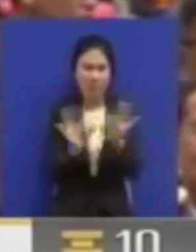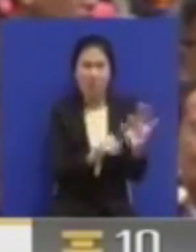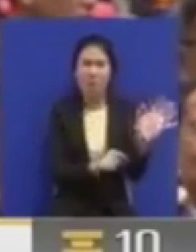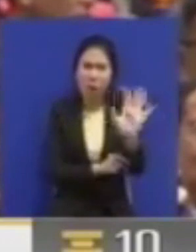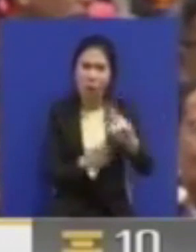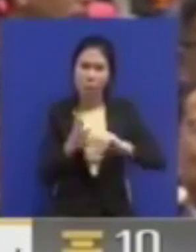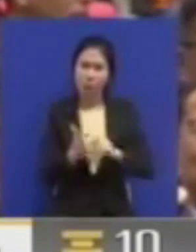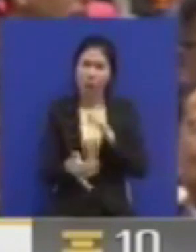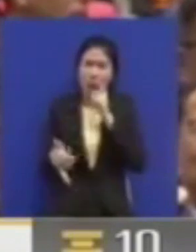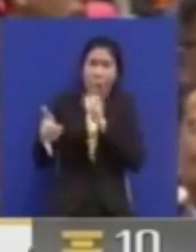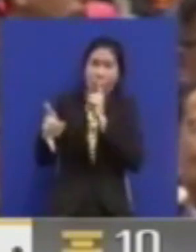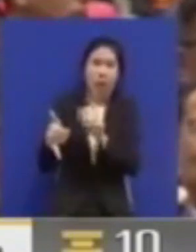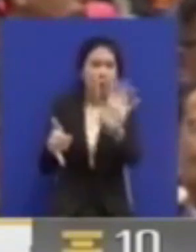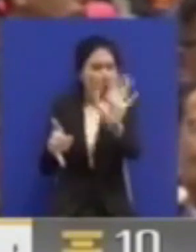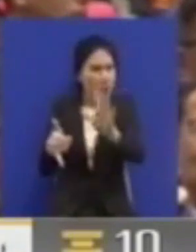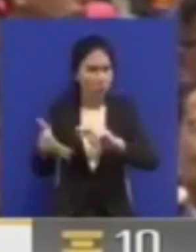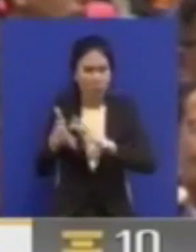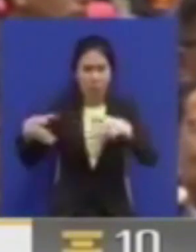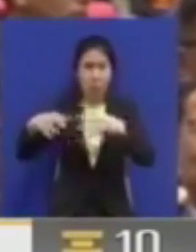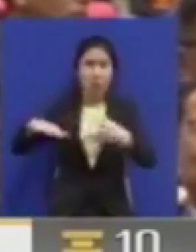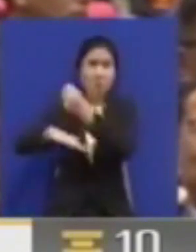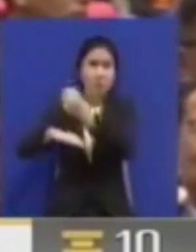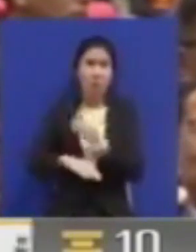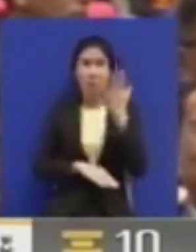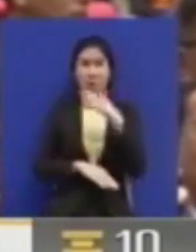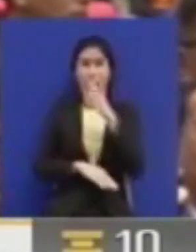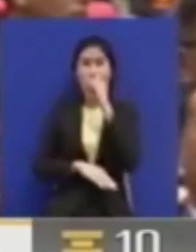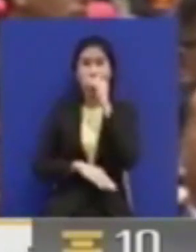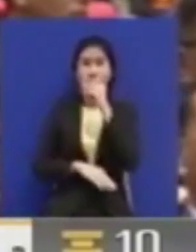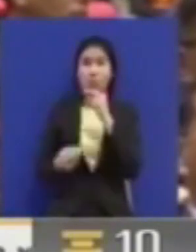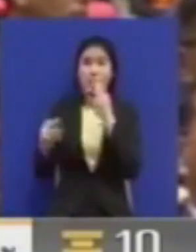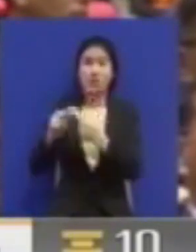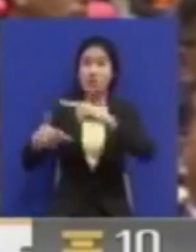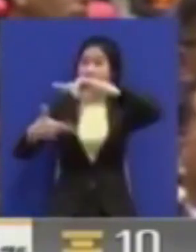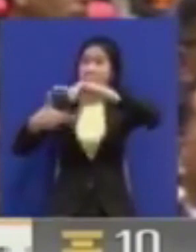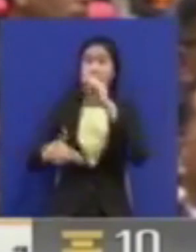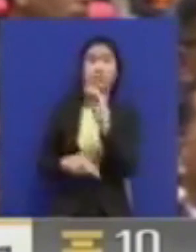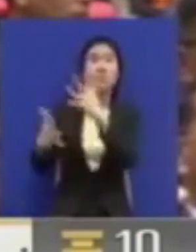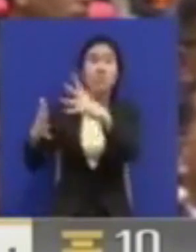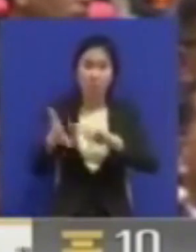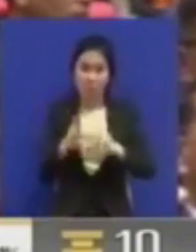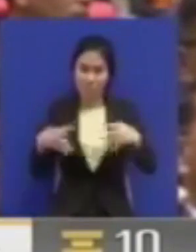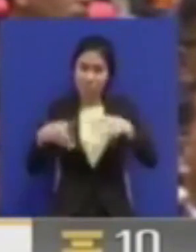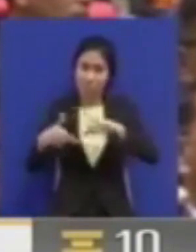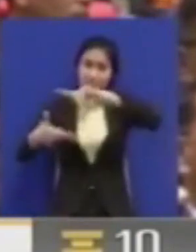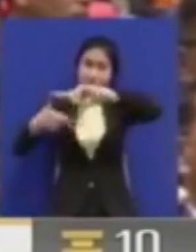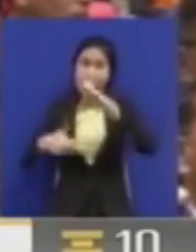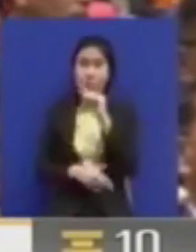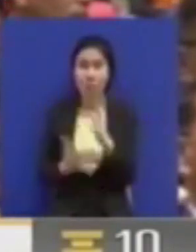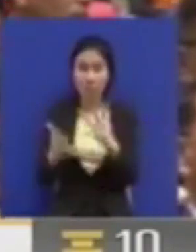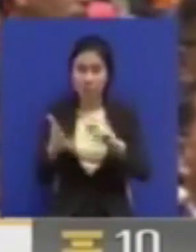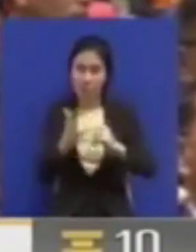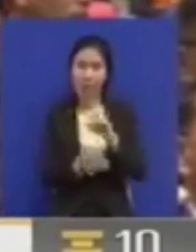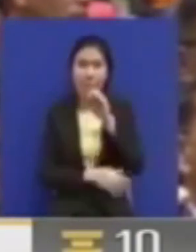พไทยเขาออกเสียง แล้วเจตนาที่จะให้พวกเลื่อนนี่แพ้ นี่มันอะไรจะขนาดนี้นะคุณเทพไทย